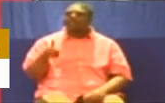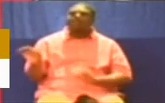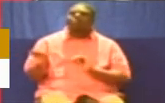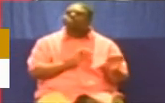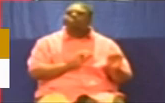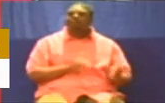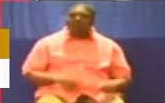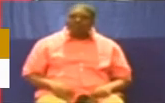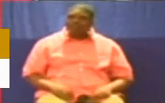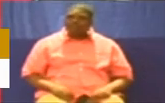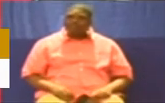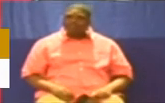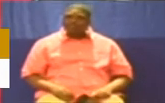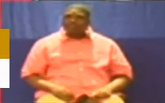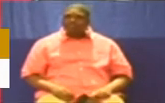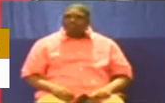yako ni nini?